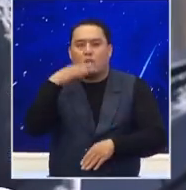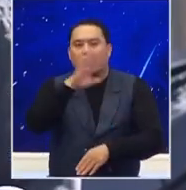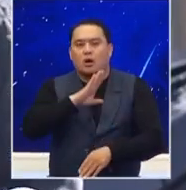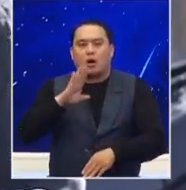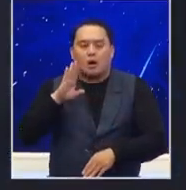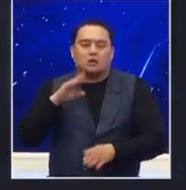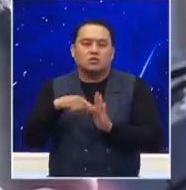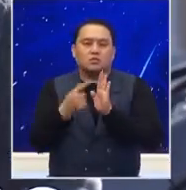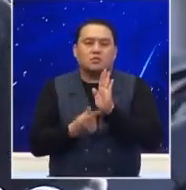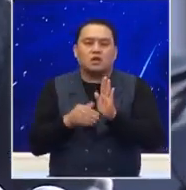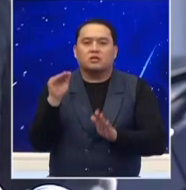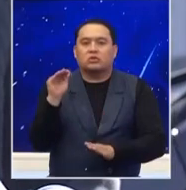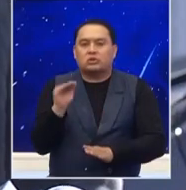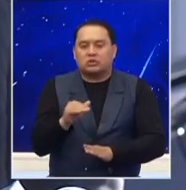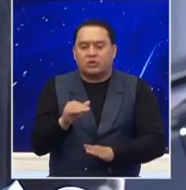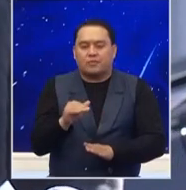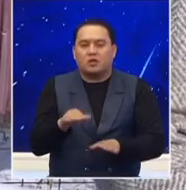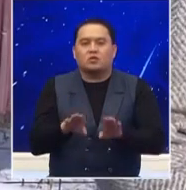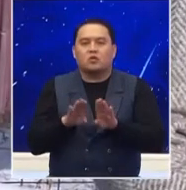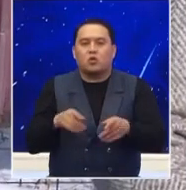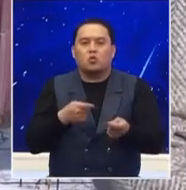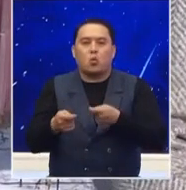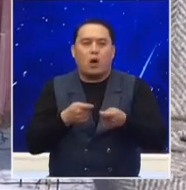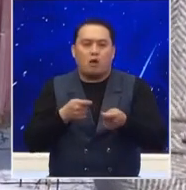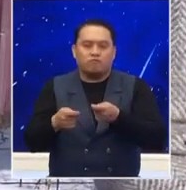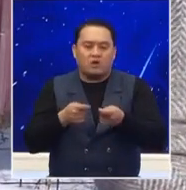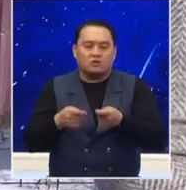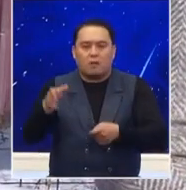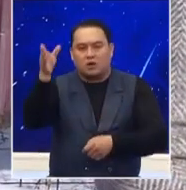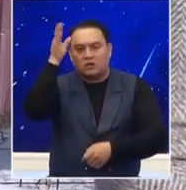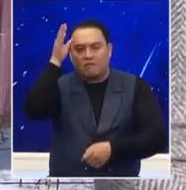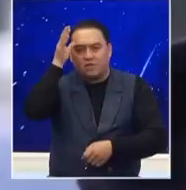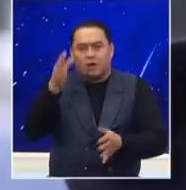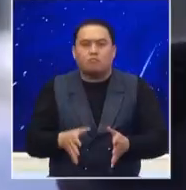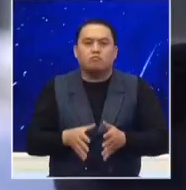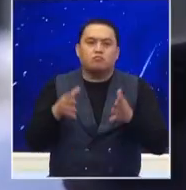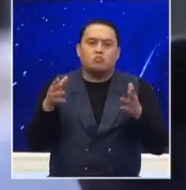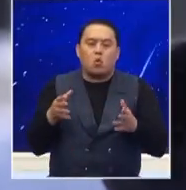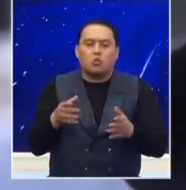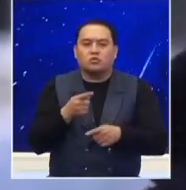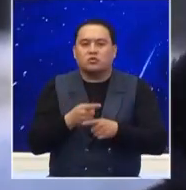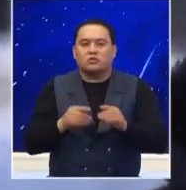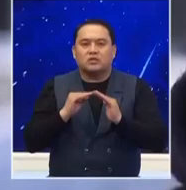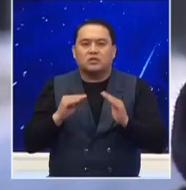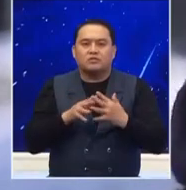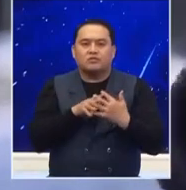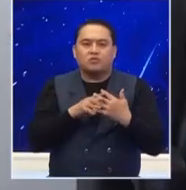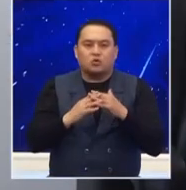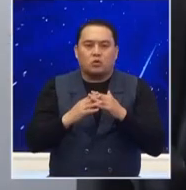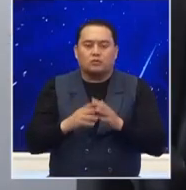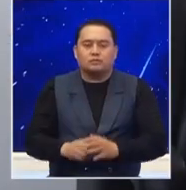чем 17 тысяч учащихся. По словам руководителя отдела образования, большая часть из них – ученики сельских